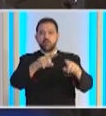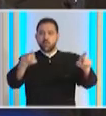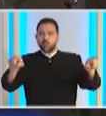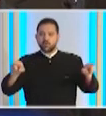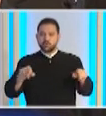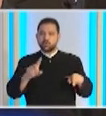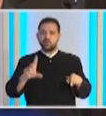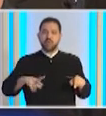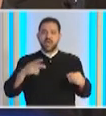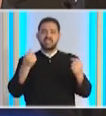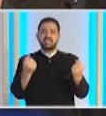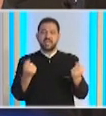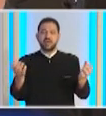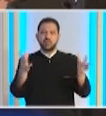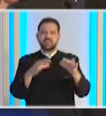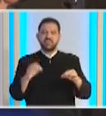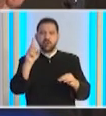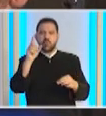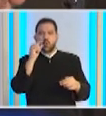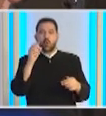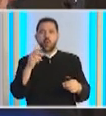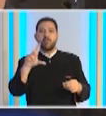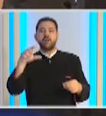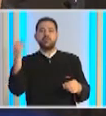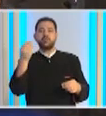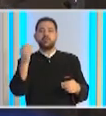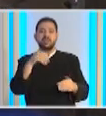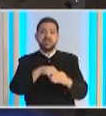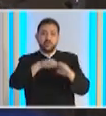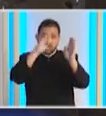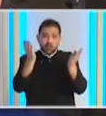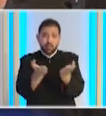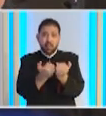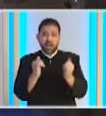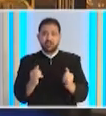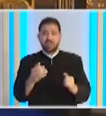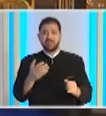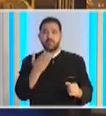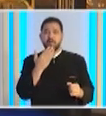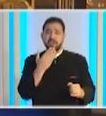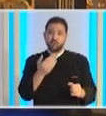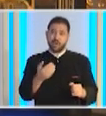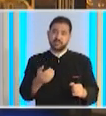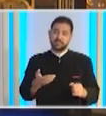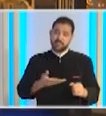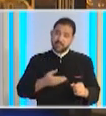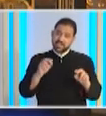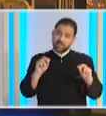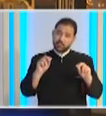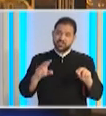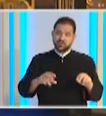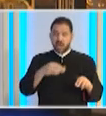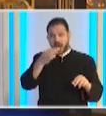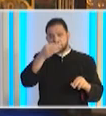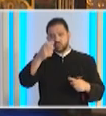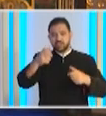atunci nu mai este atât de greu a fi virtuos într-o lume atât de păcătoasă cum e lumea de astăzi. Părinte profesor, ați făcut referire la